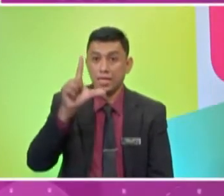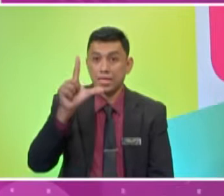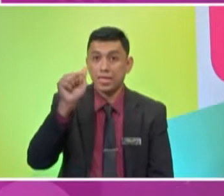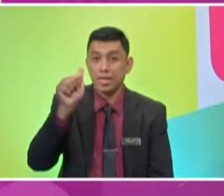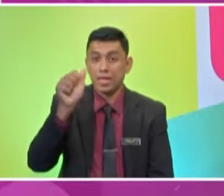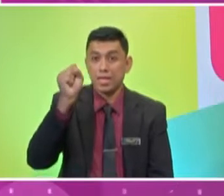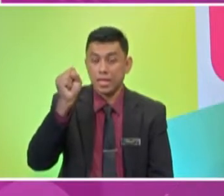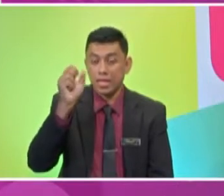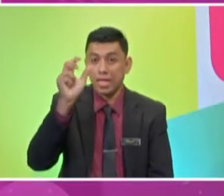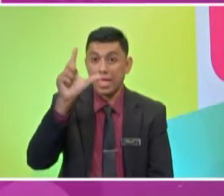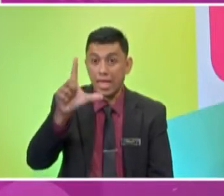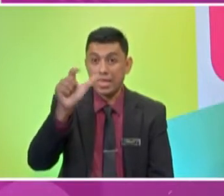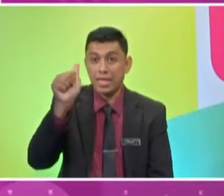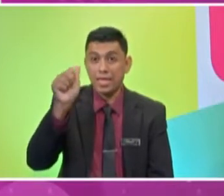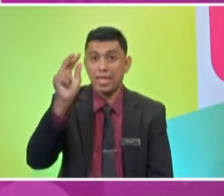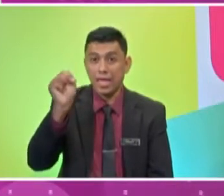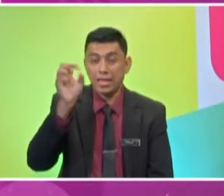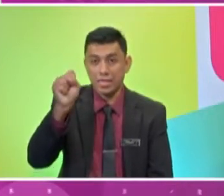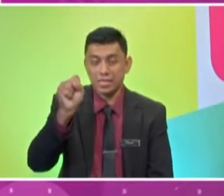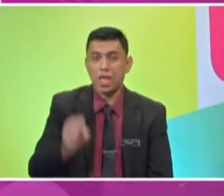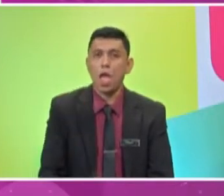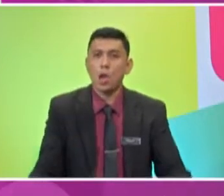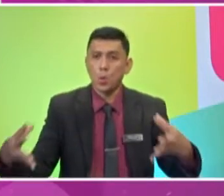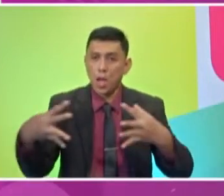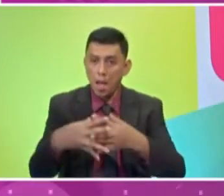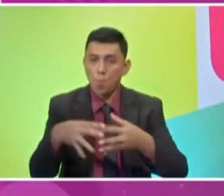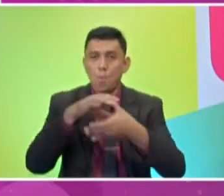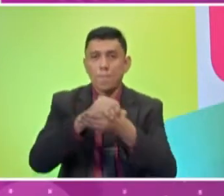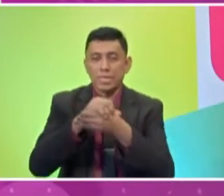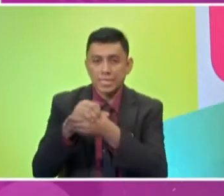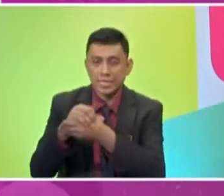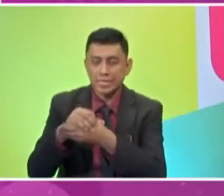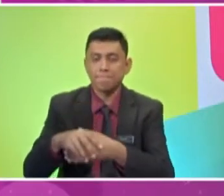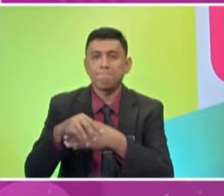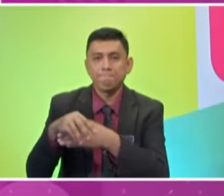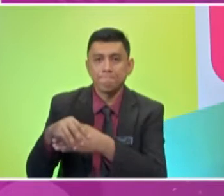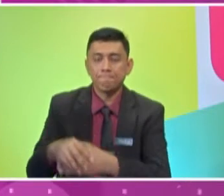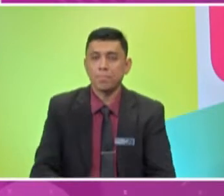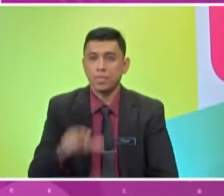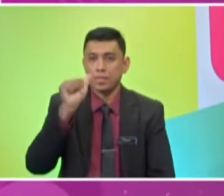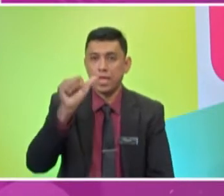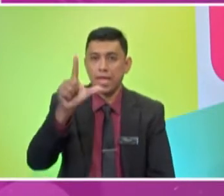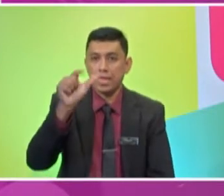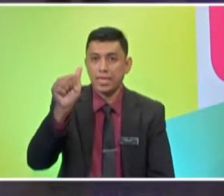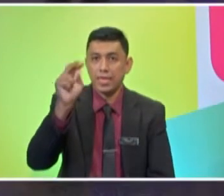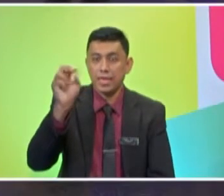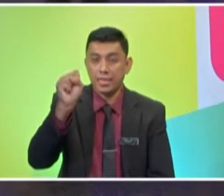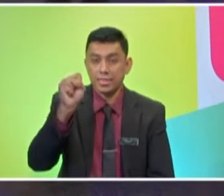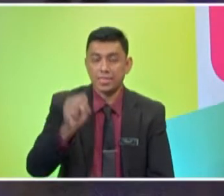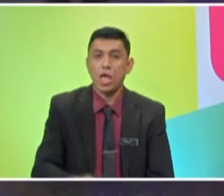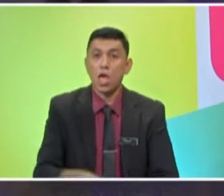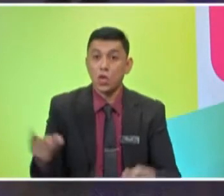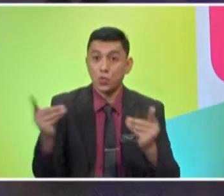bahasa, gabungan bahasa Inggeris. Jadi, terakhir suku katanya ia L-A-N-S. Jumpa tak?